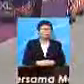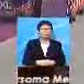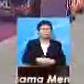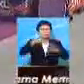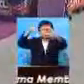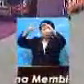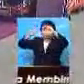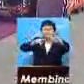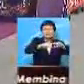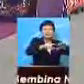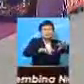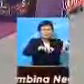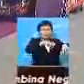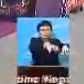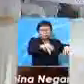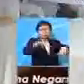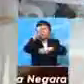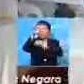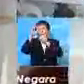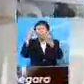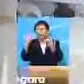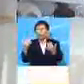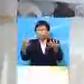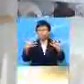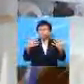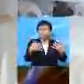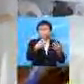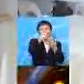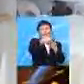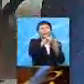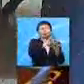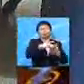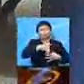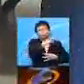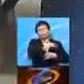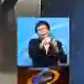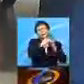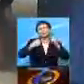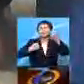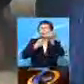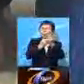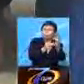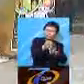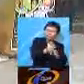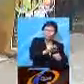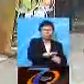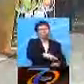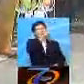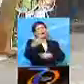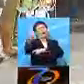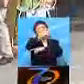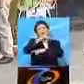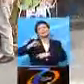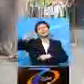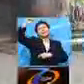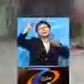Tinjauan di tapak karnival mendapati orang ramai menyambut baik program seperti itu bagi bersama-sama menyokong usaha menyemarakkan Hari